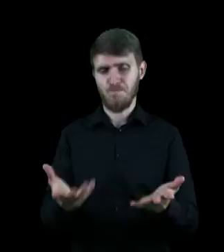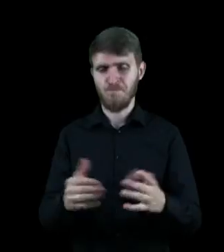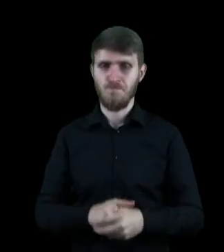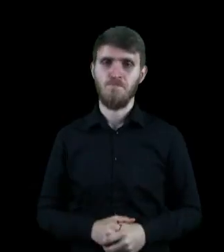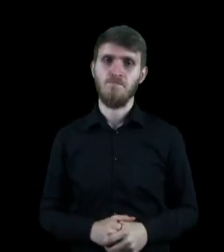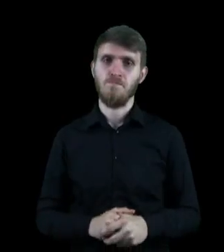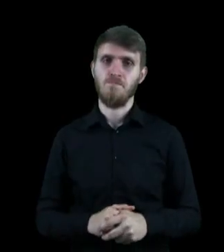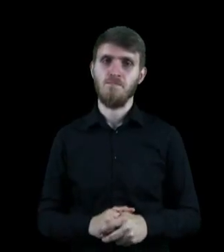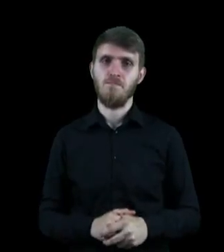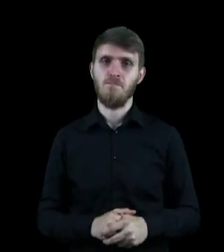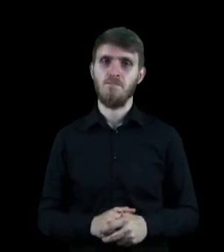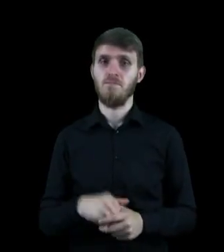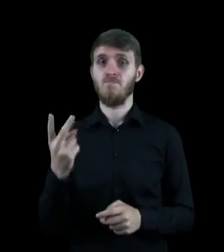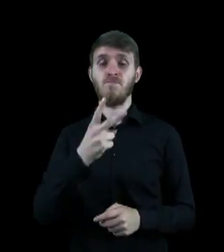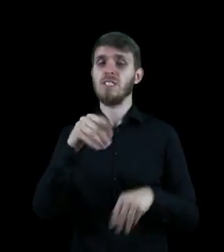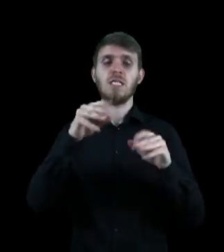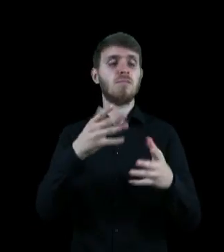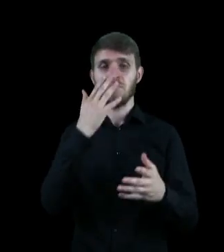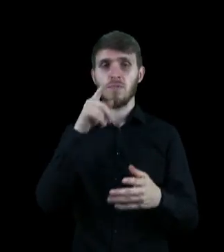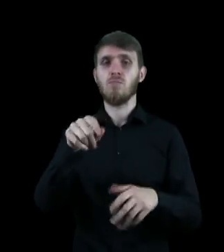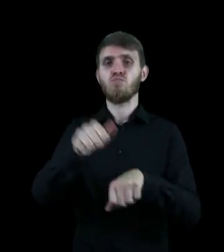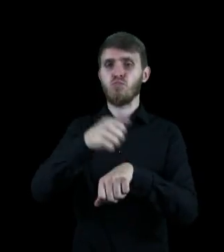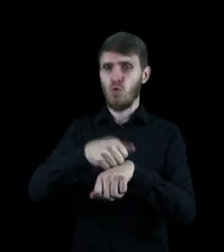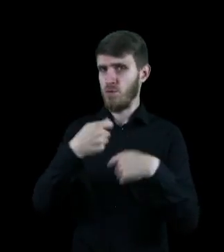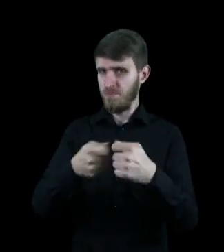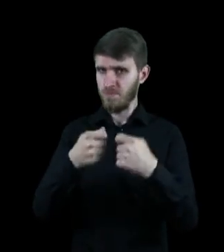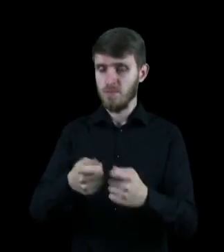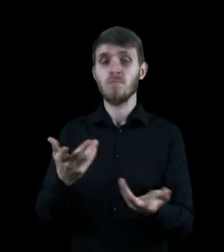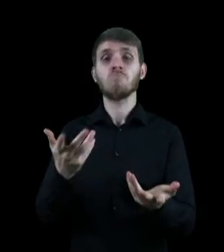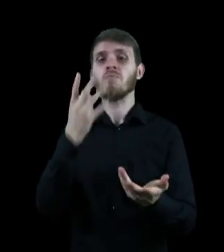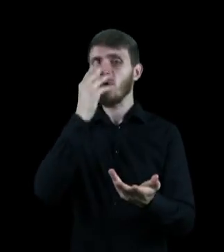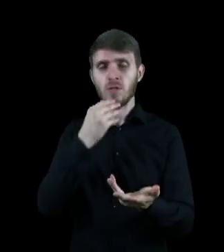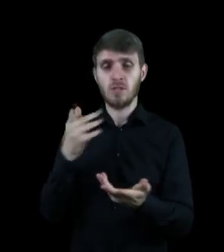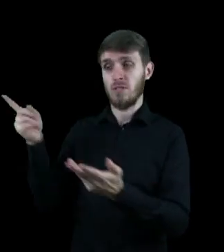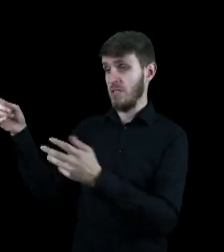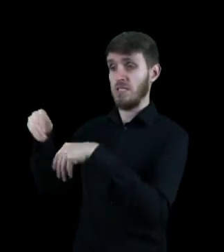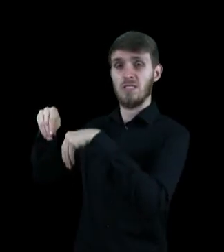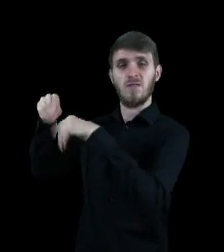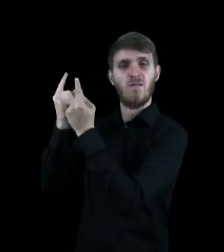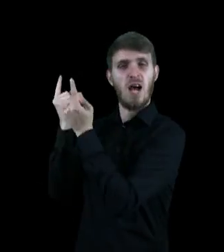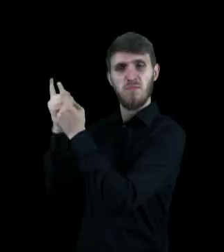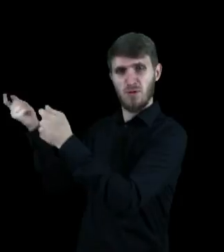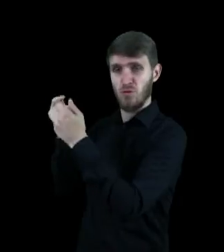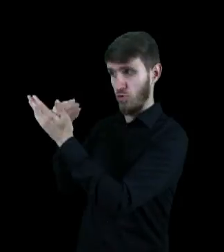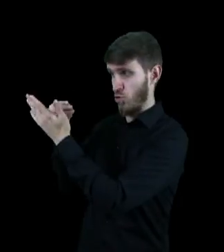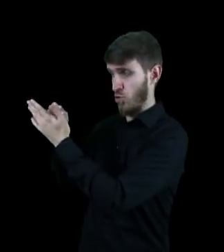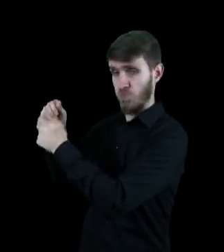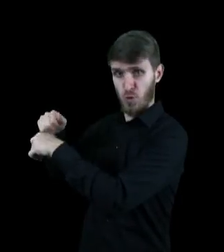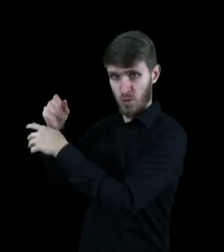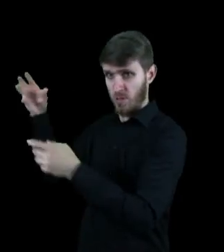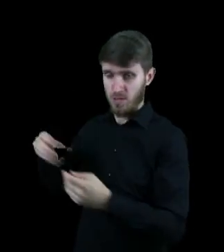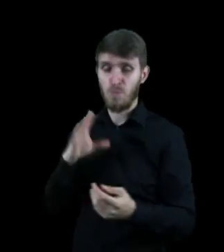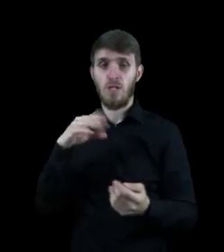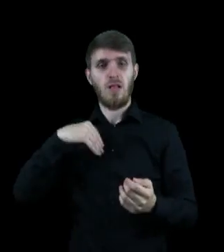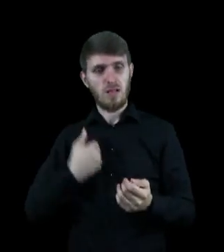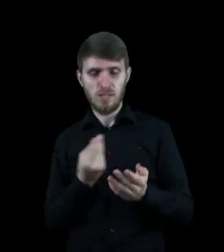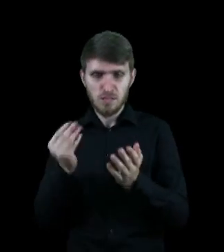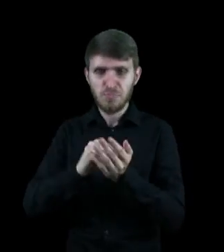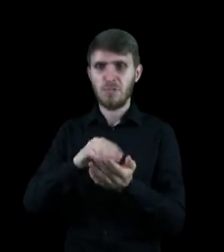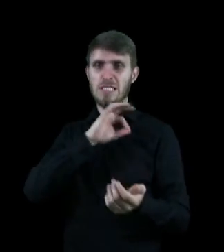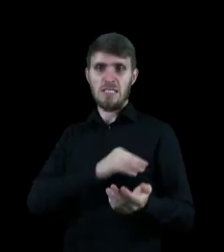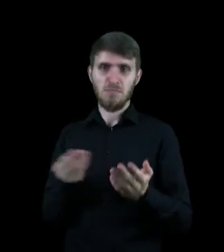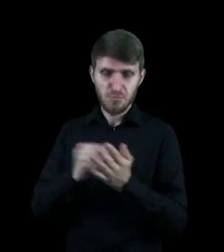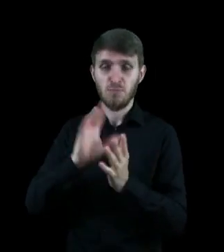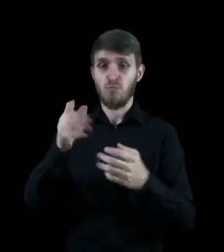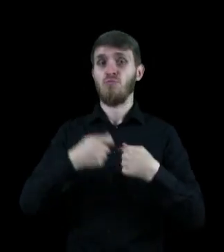Sklepu Michała i sklepu Jacka. Oba te sklepy to sklepy obuwnicze, czyli kupują buty od producentów tak, żeby je sprzedać z